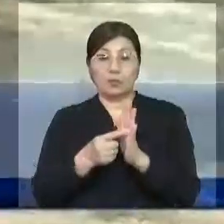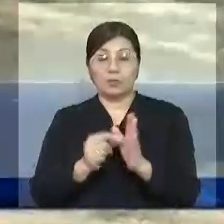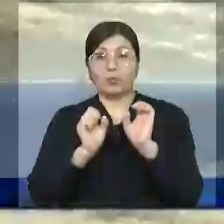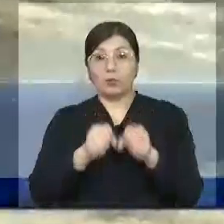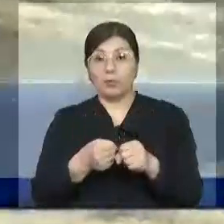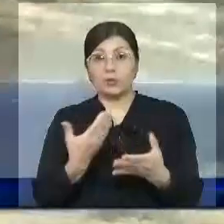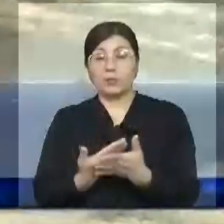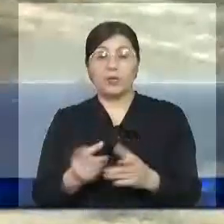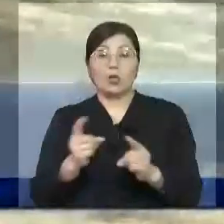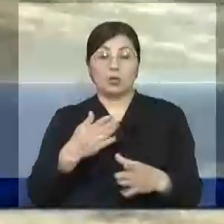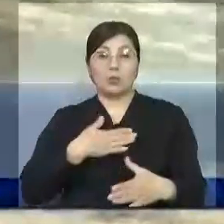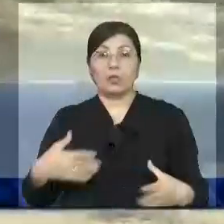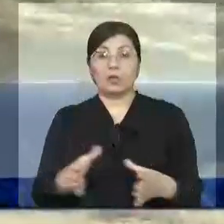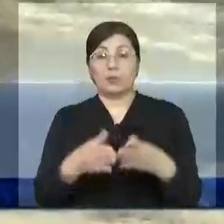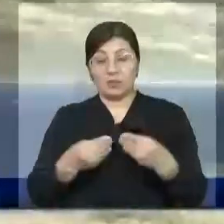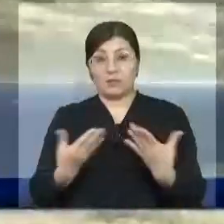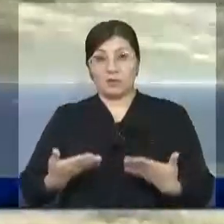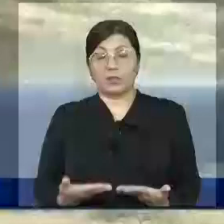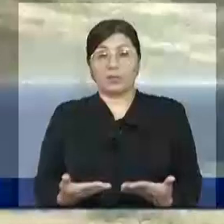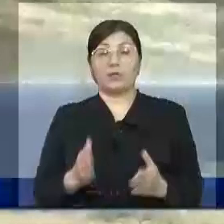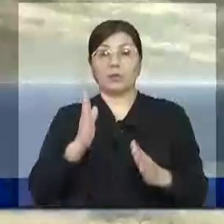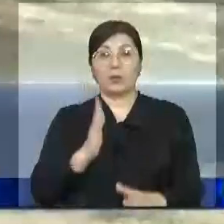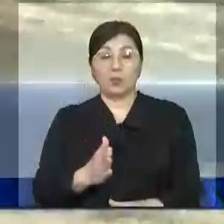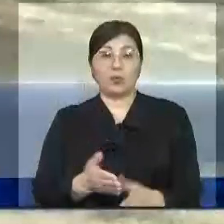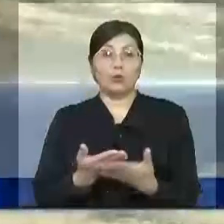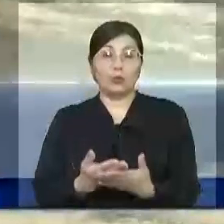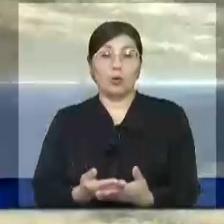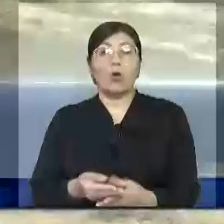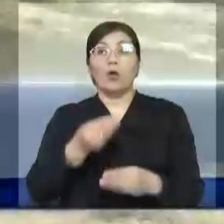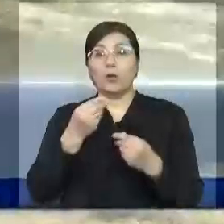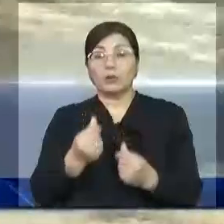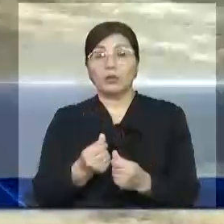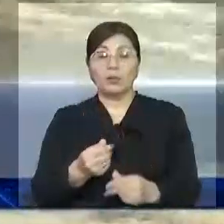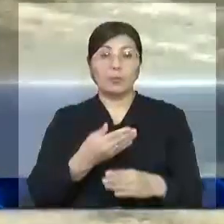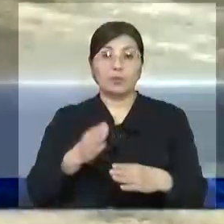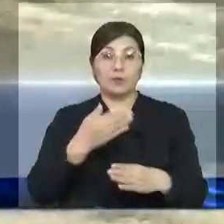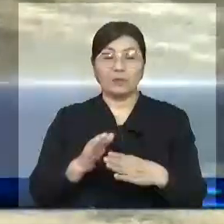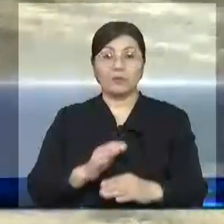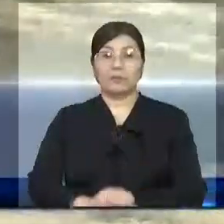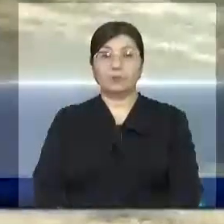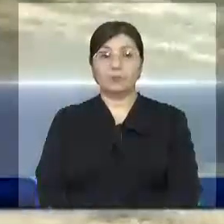трехкомнатную квартиру, чтобы моя семья там поместилась. Буду не есть, не пить, но кредит за новый дом обязуюсь платить.